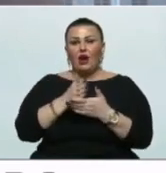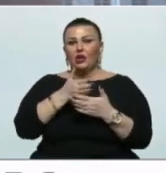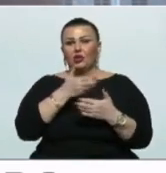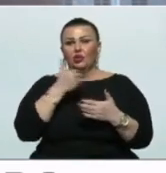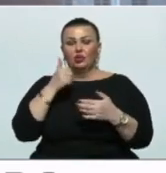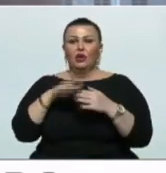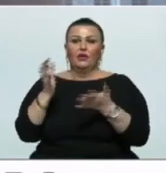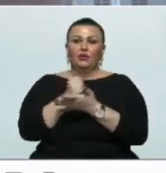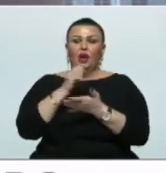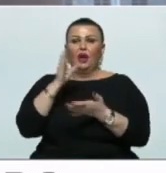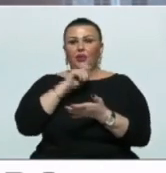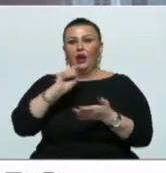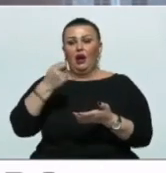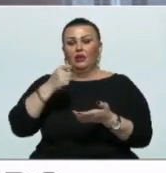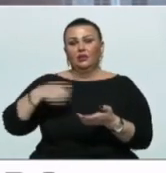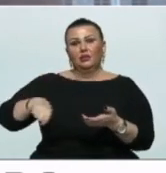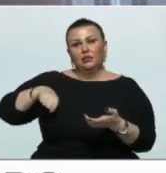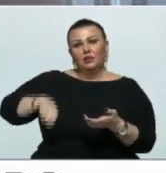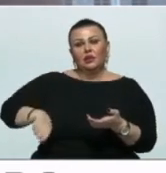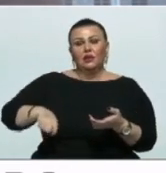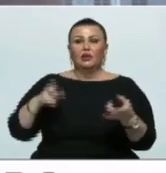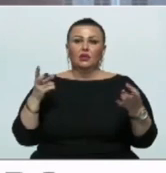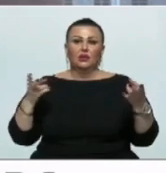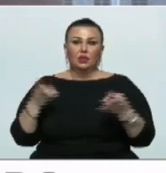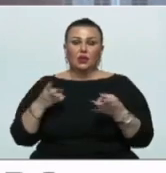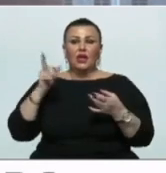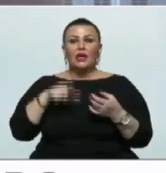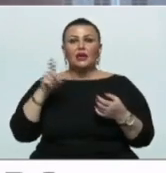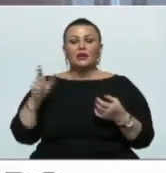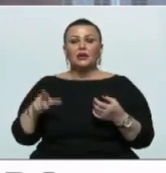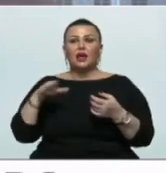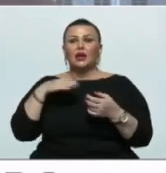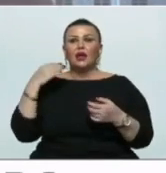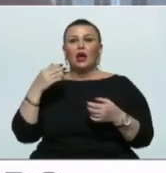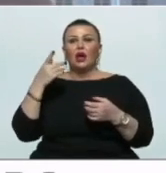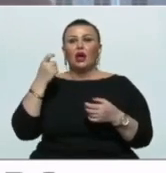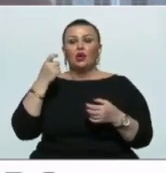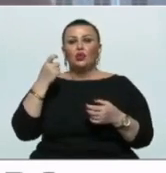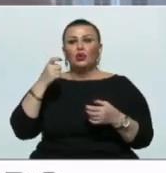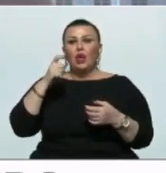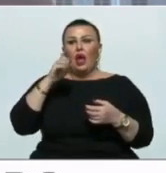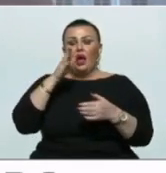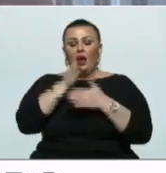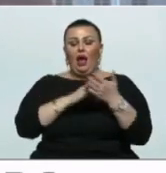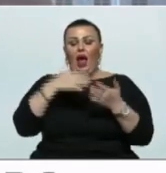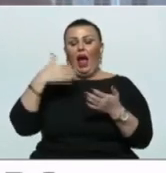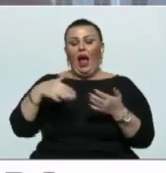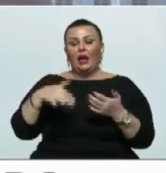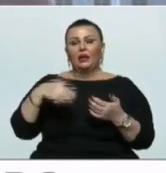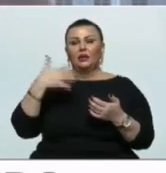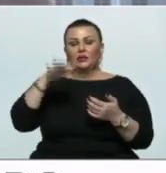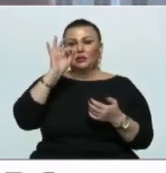Evlerini bulacaklar mı? Anahtarları cebinde olan insanlar %50'sinin anahtarı cebinde.